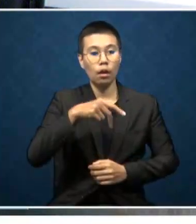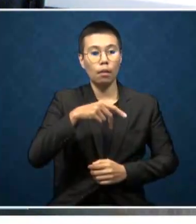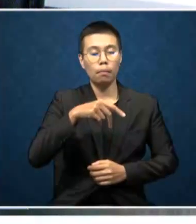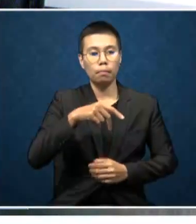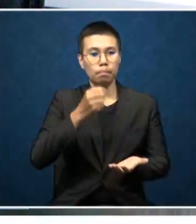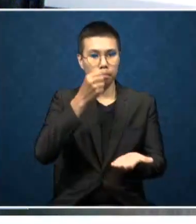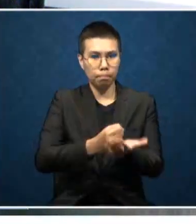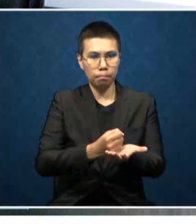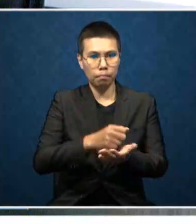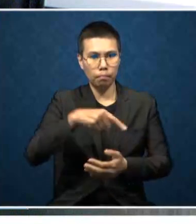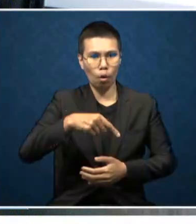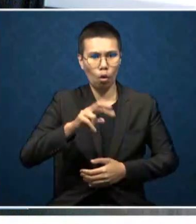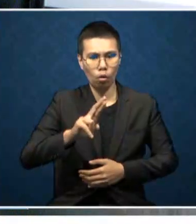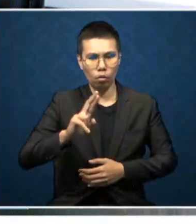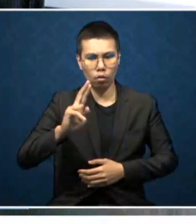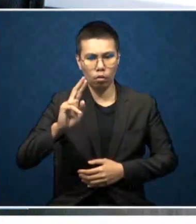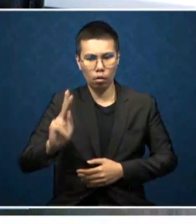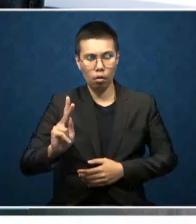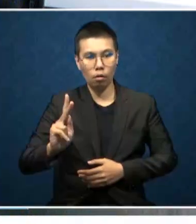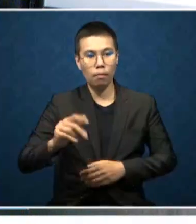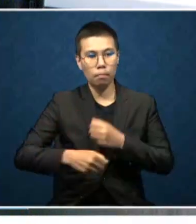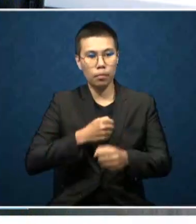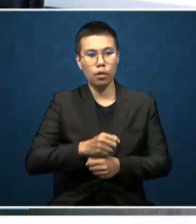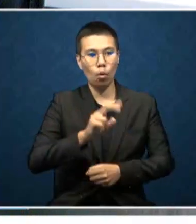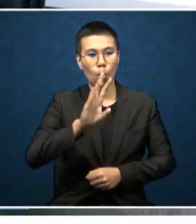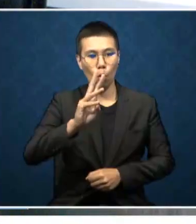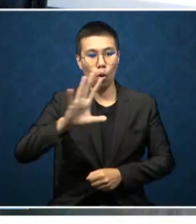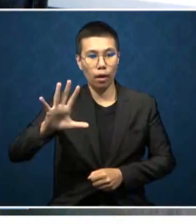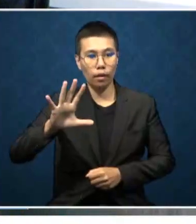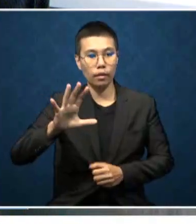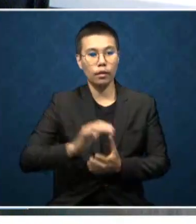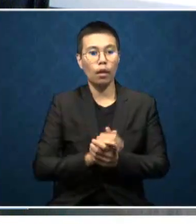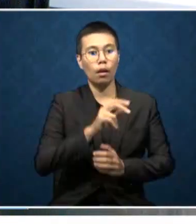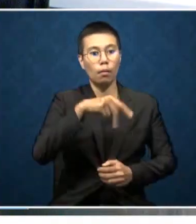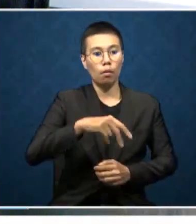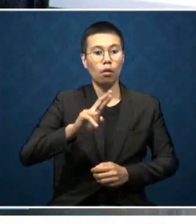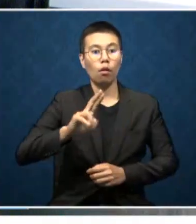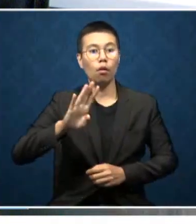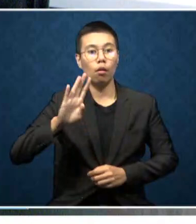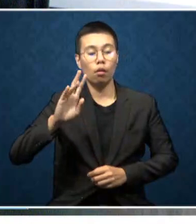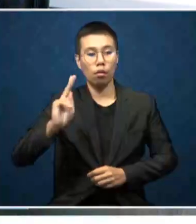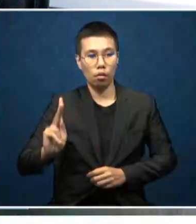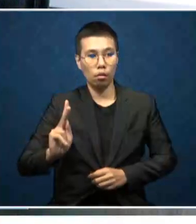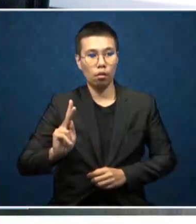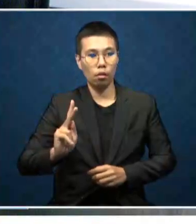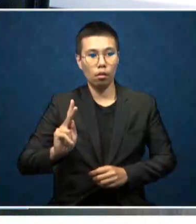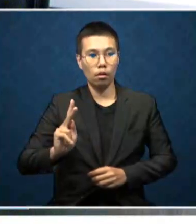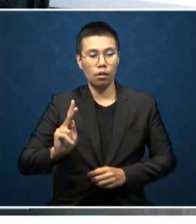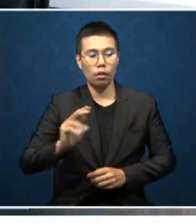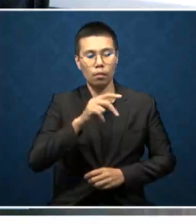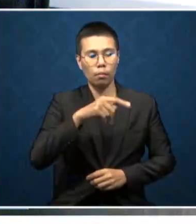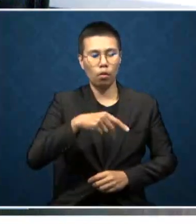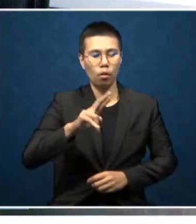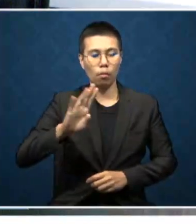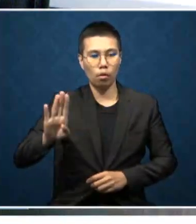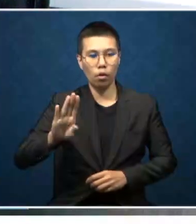เมื่อวันที่ 25ตุลาคม2565คือพระราชบัญญัติกำหนดระยะเวลาและดำเนินงานใน